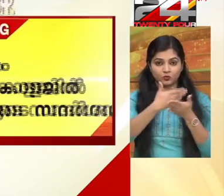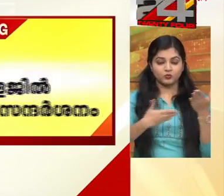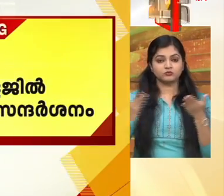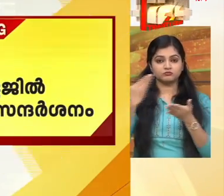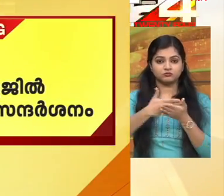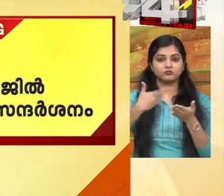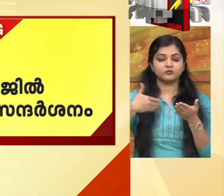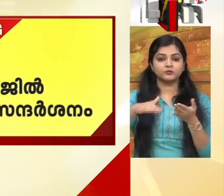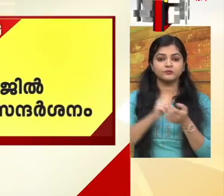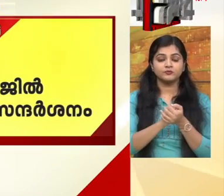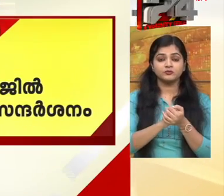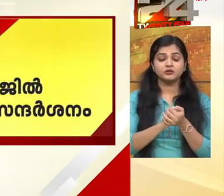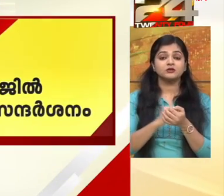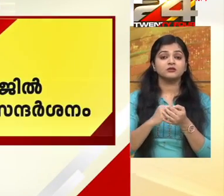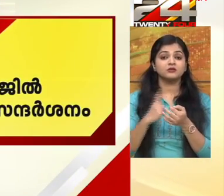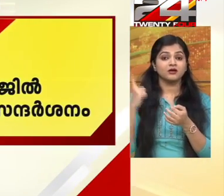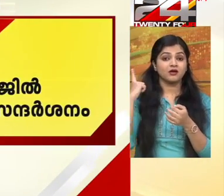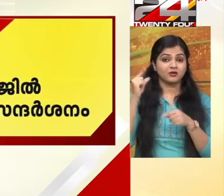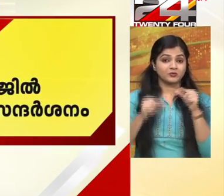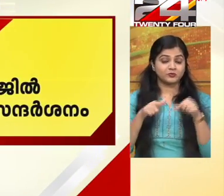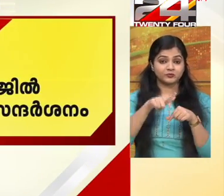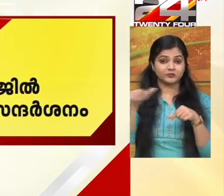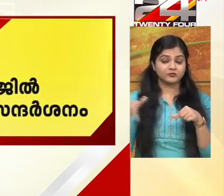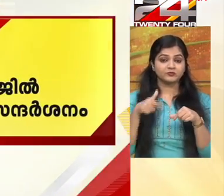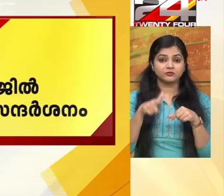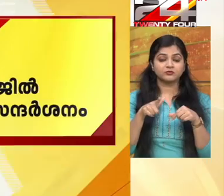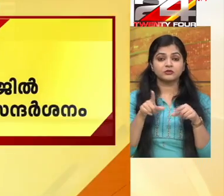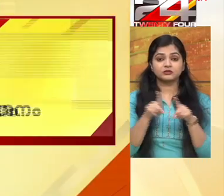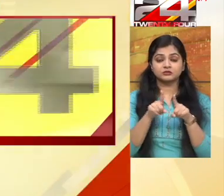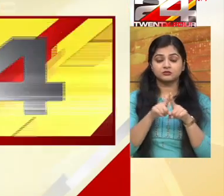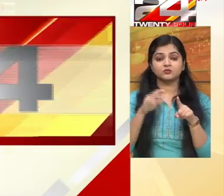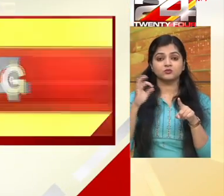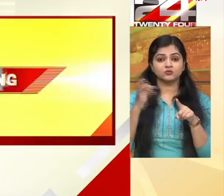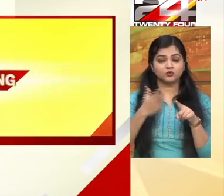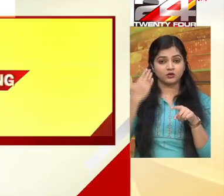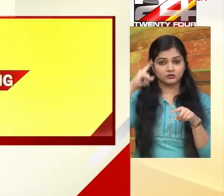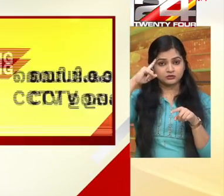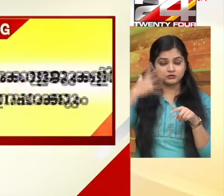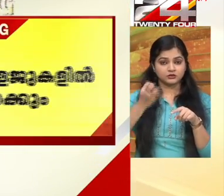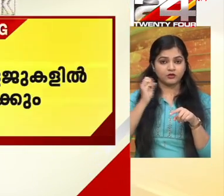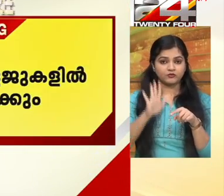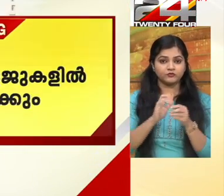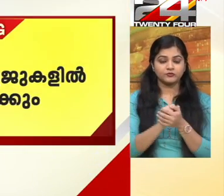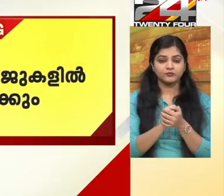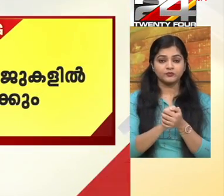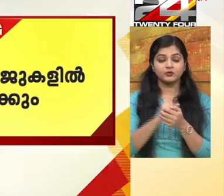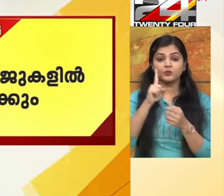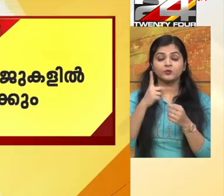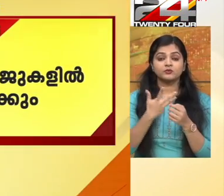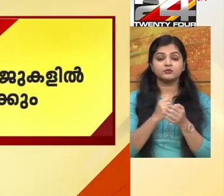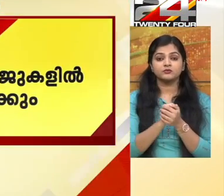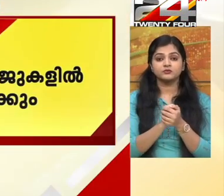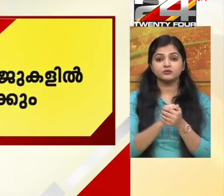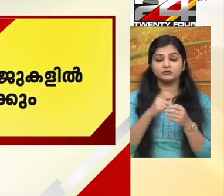സമർപ്പിക്കുക. അപ്പോൾ സെക്യൂരിറ്റികളെ സംബന്ധിച്ചിട്ടുള്ള വിഷയത്തിൽ പൊതുവായി ഒരു തീരുമാനം എടുത്തിരുന്നു. ഒന്ന്, നമുക്ക്